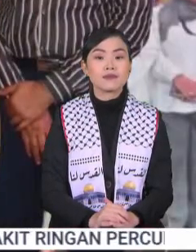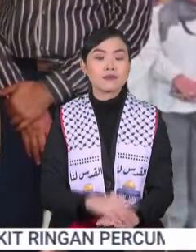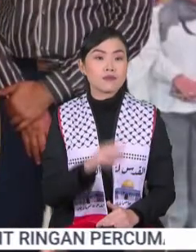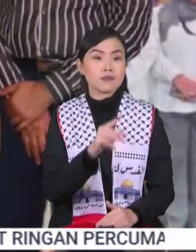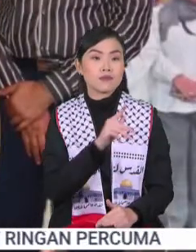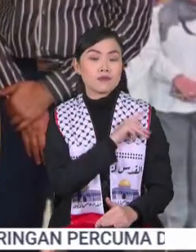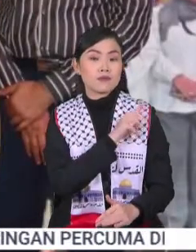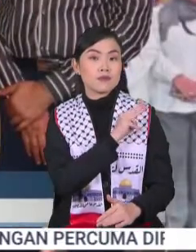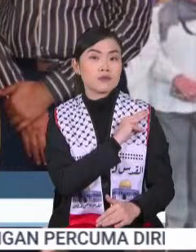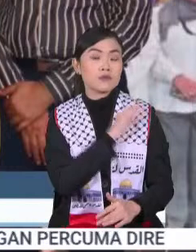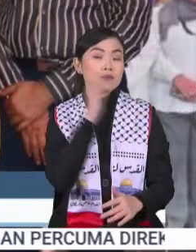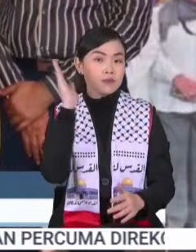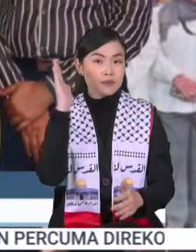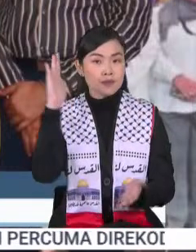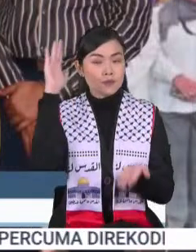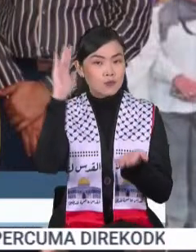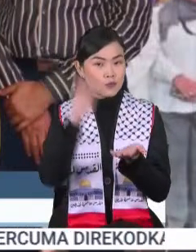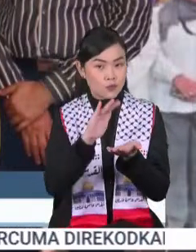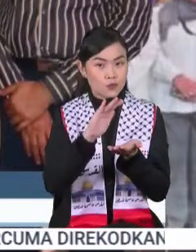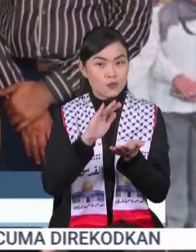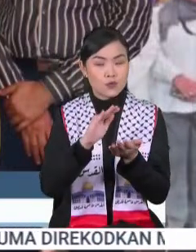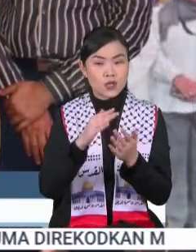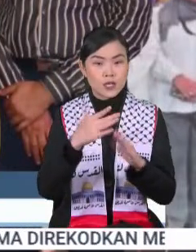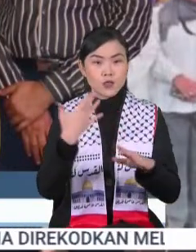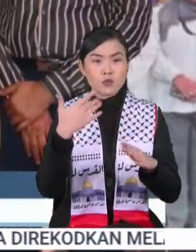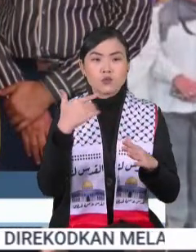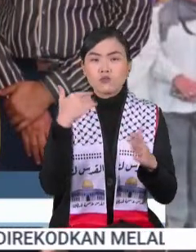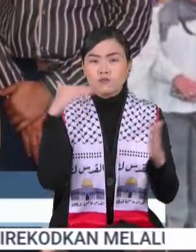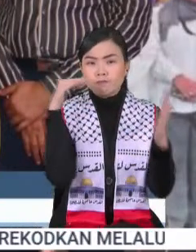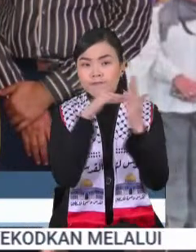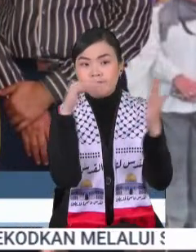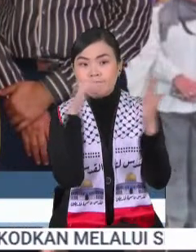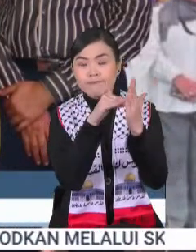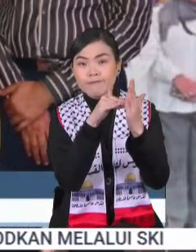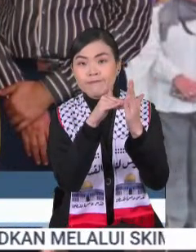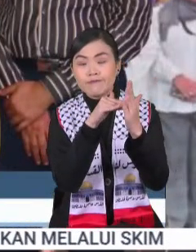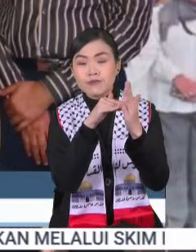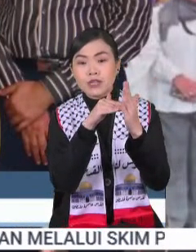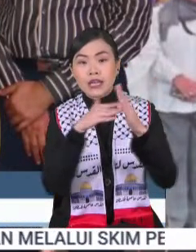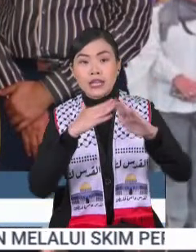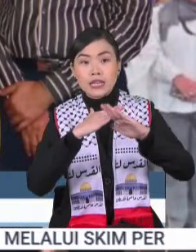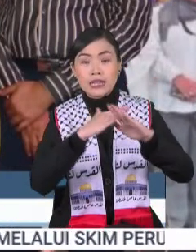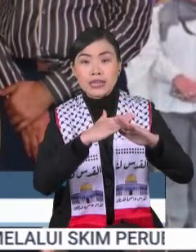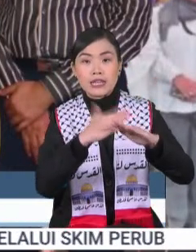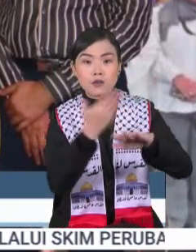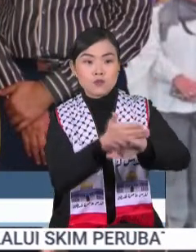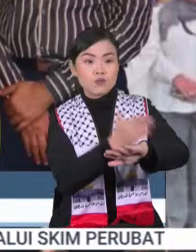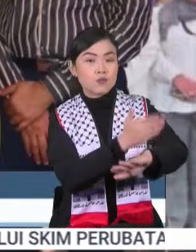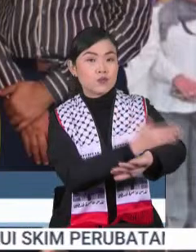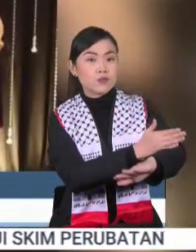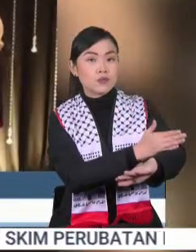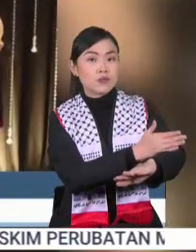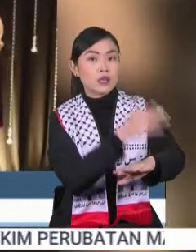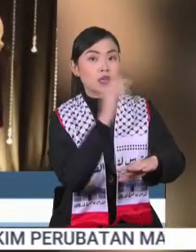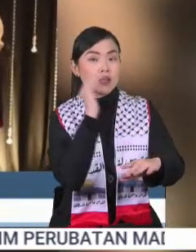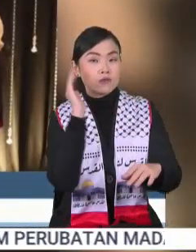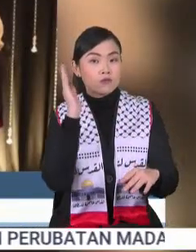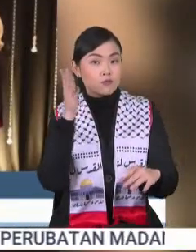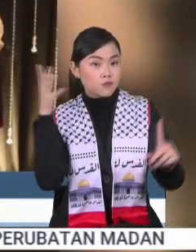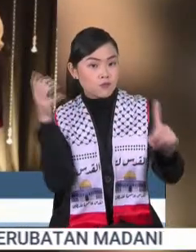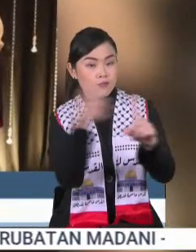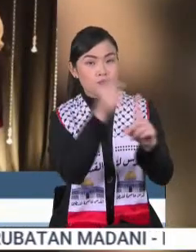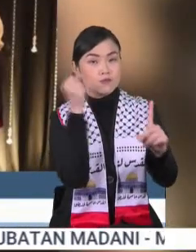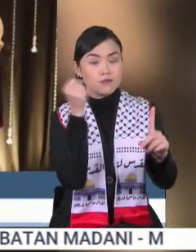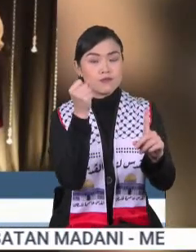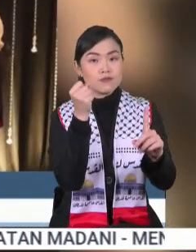Kementerian akan mengurangkan birokrasi yang menghalang usaha dan pencapaian sasaran serta komited mencapai sasaran ditetapkan